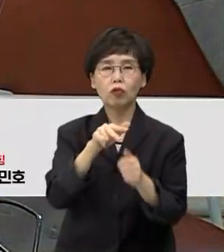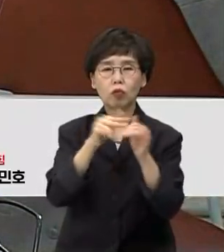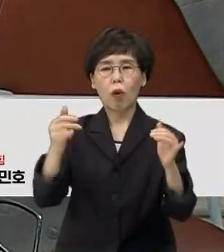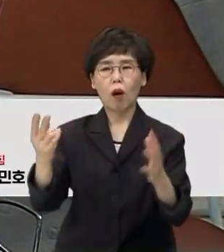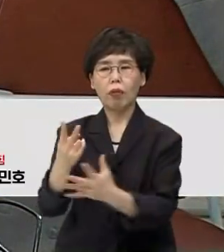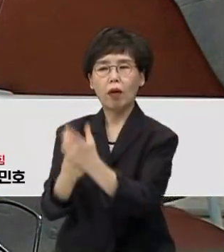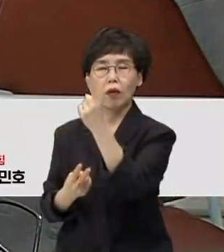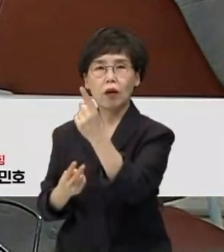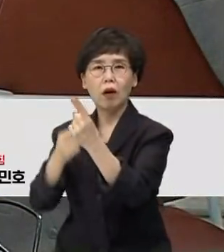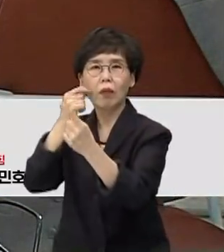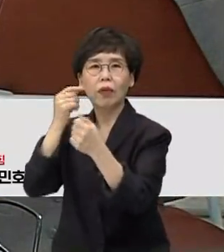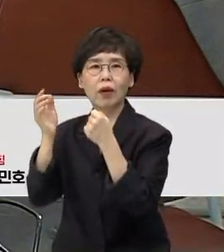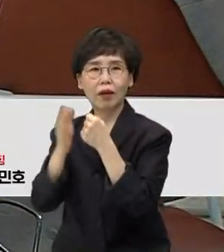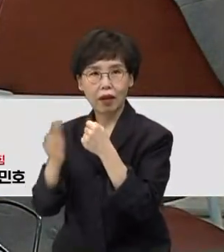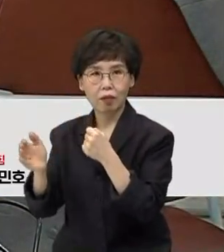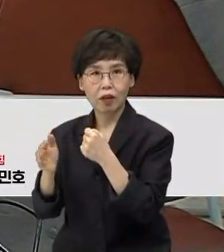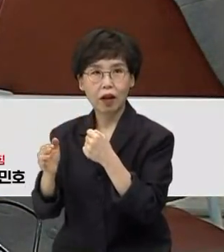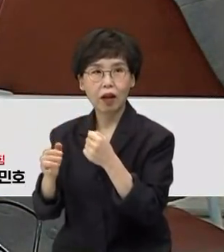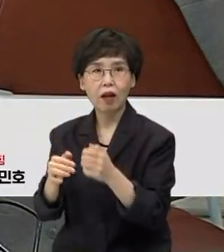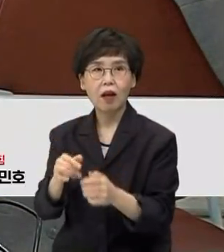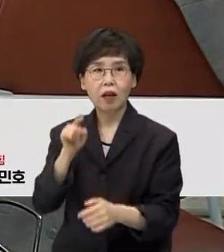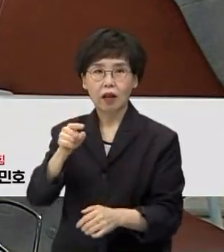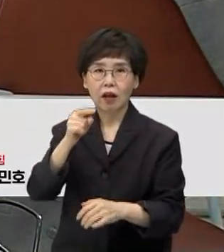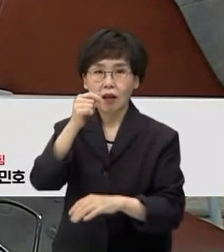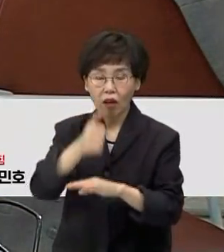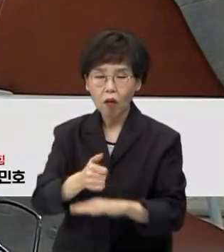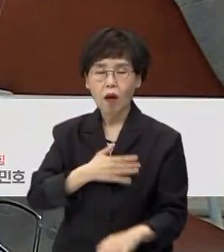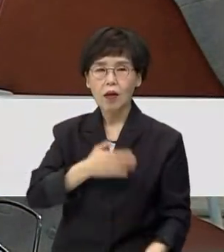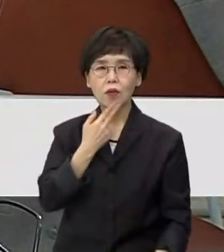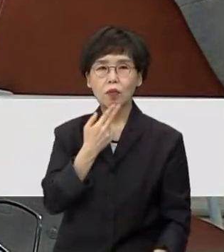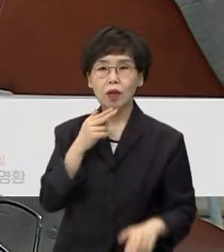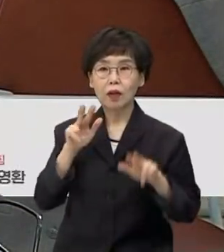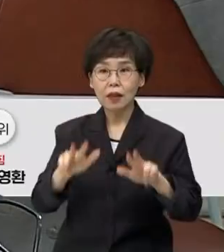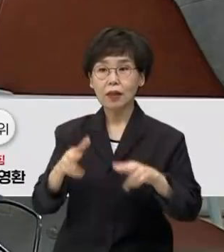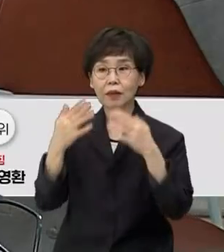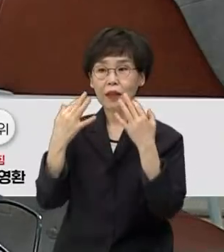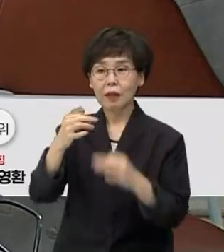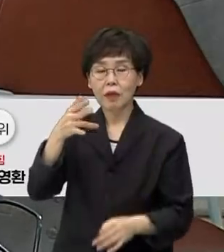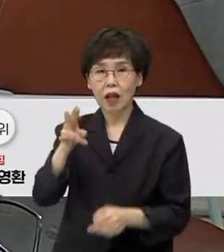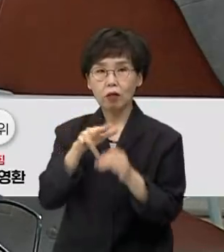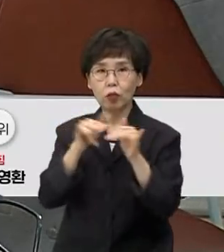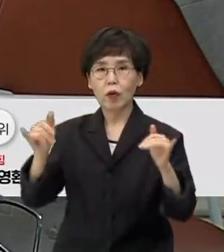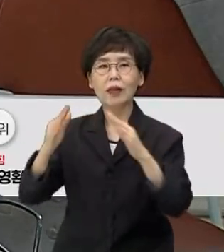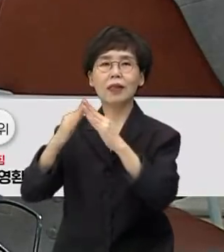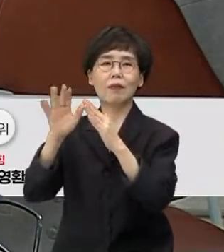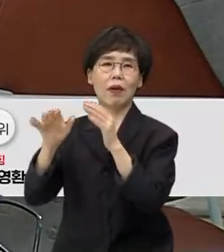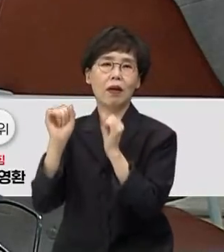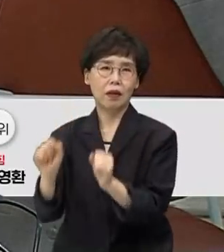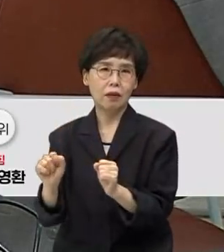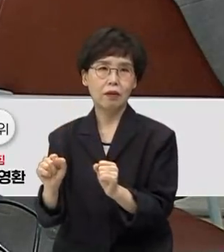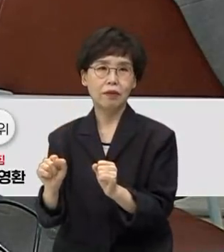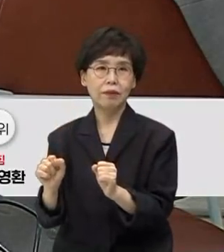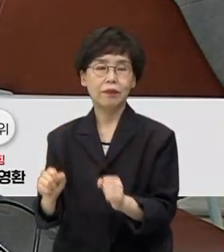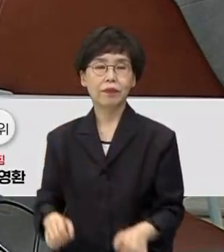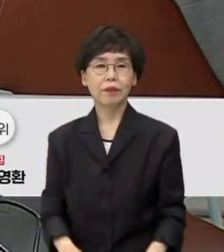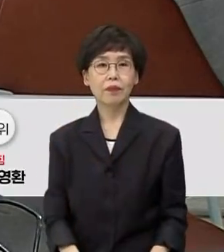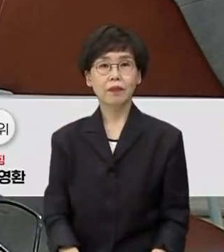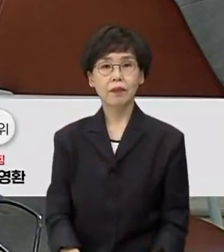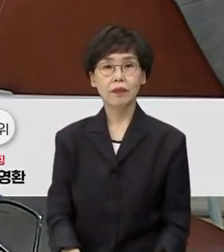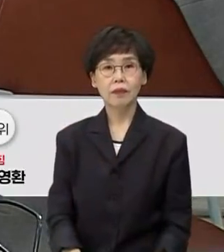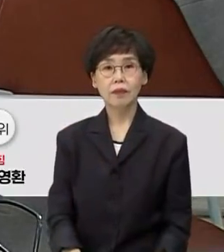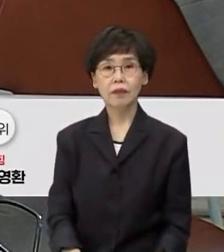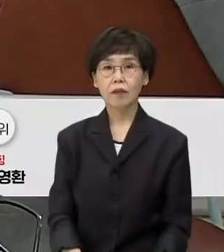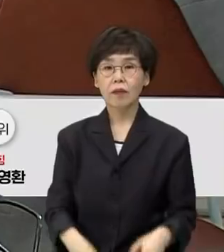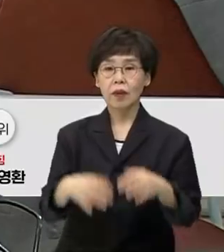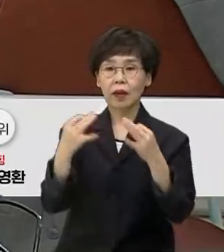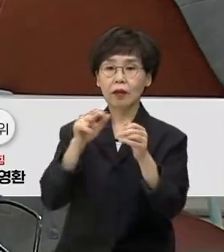점이 변수로 떠오르기도 했습니다. 김은혜 후보는 현재 자택에서 대기하면서 개표 진행상을 지켜보고 있습니다.